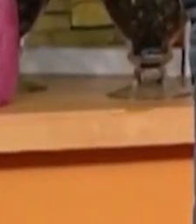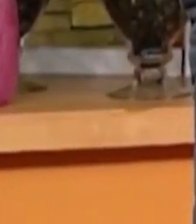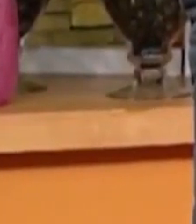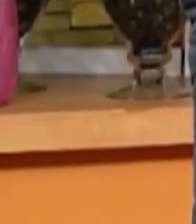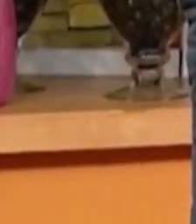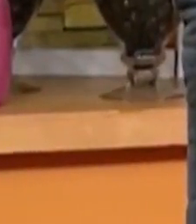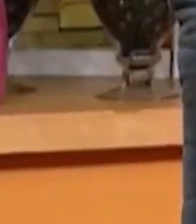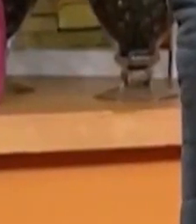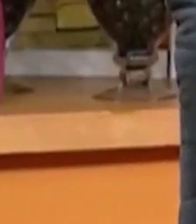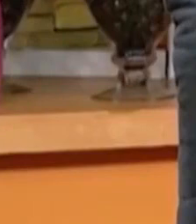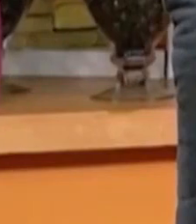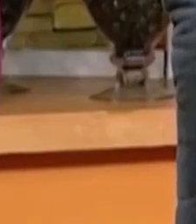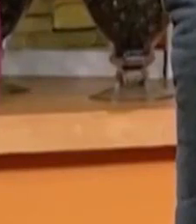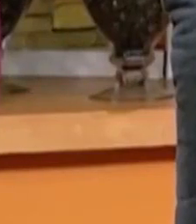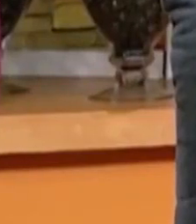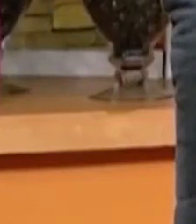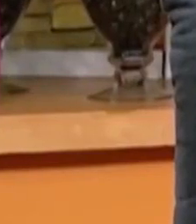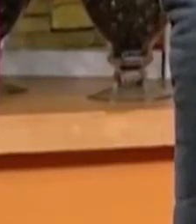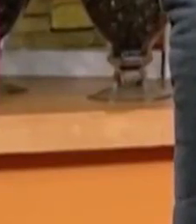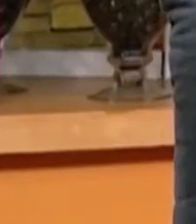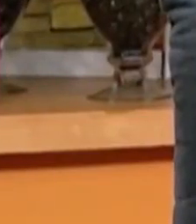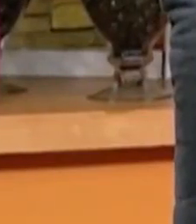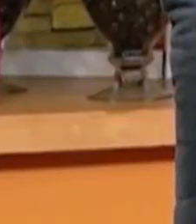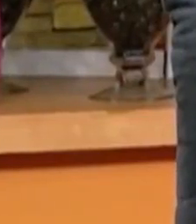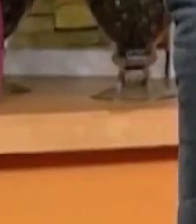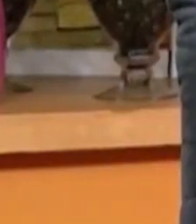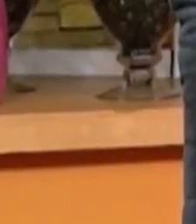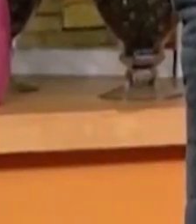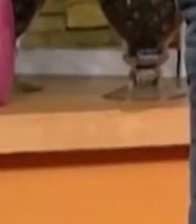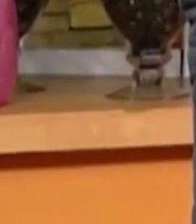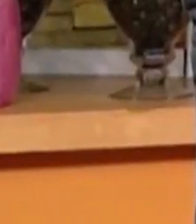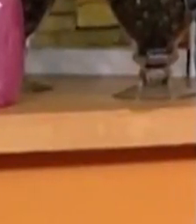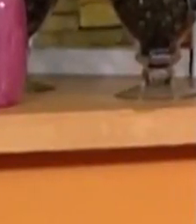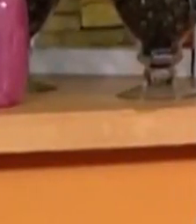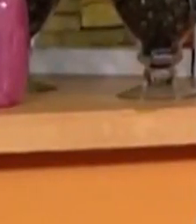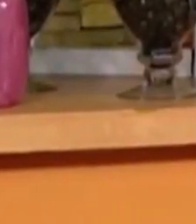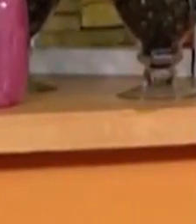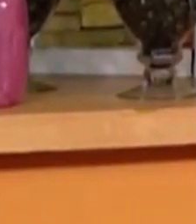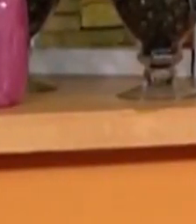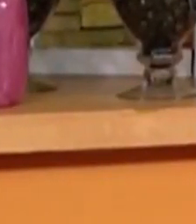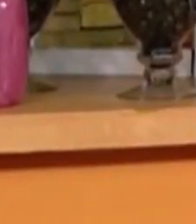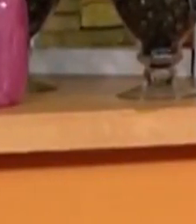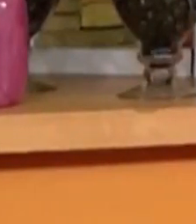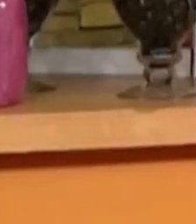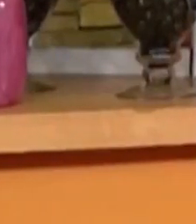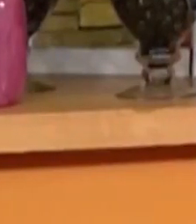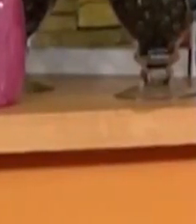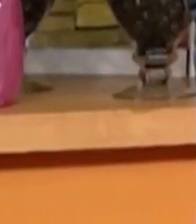I-click lang ang subscribe button. At sa mga kapuso abroad, maaari kaming masubaybayan